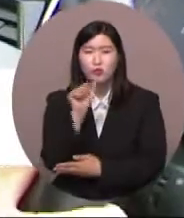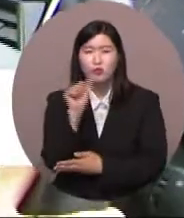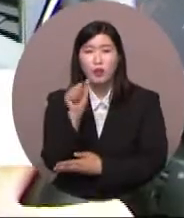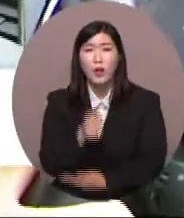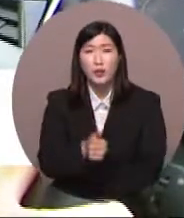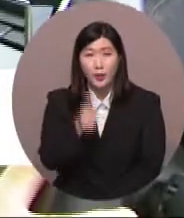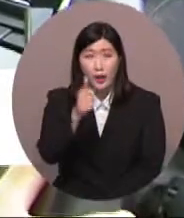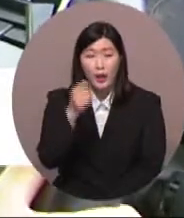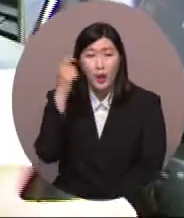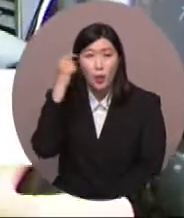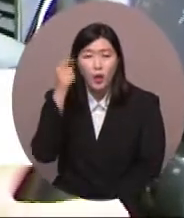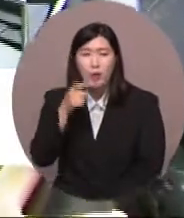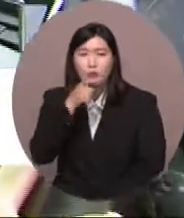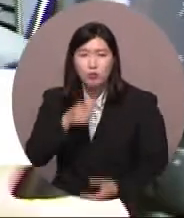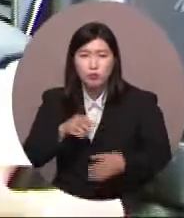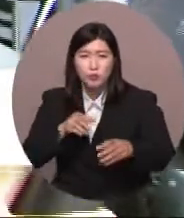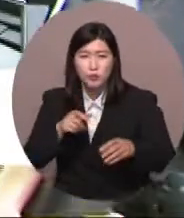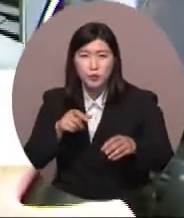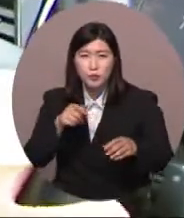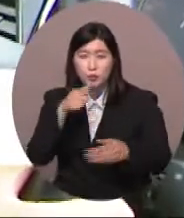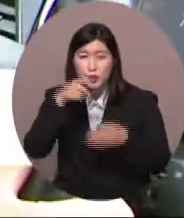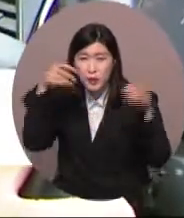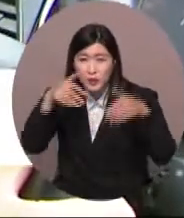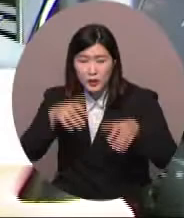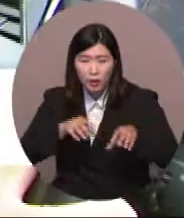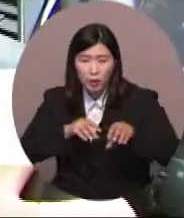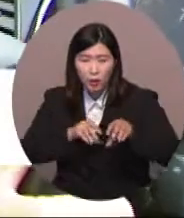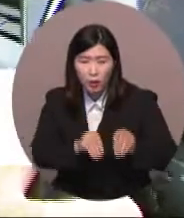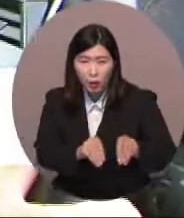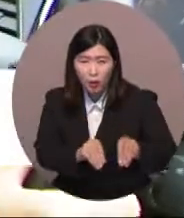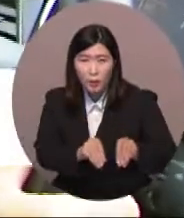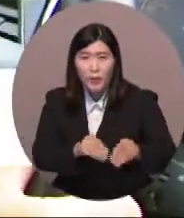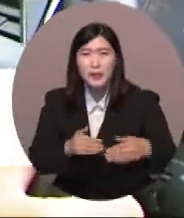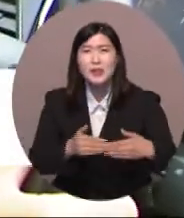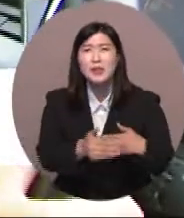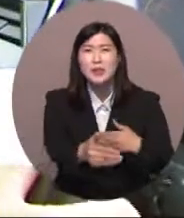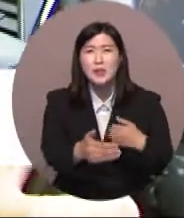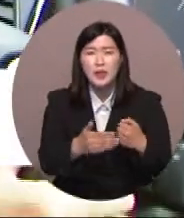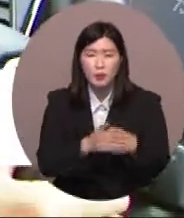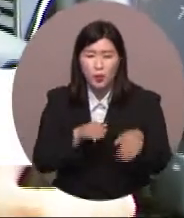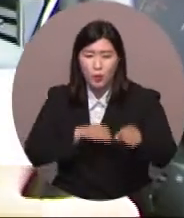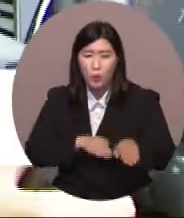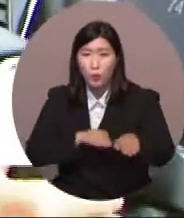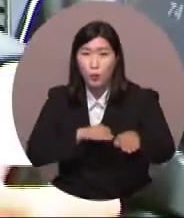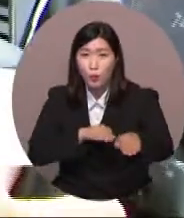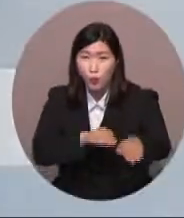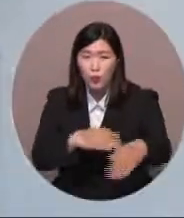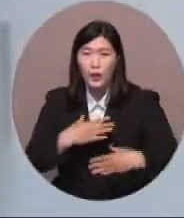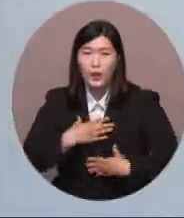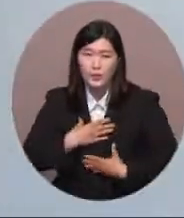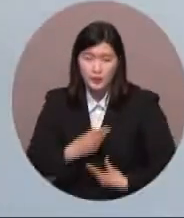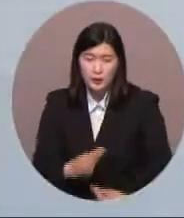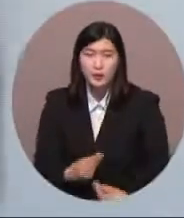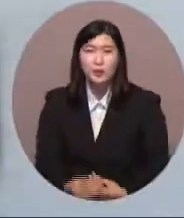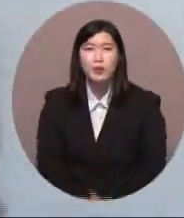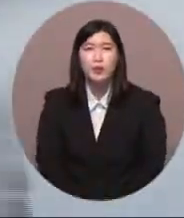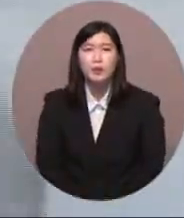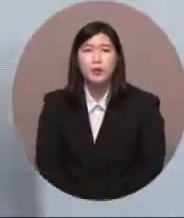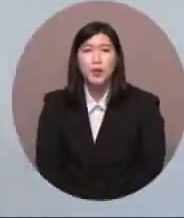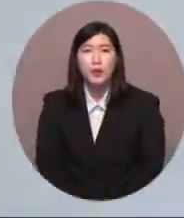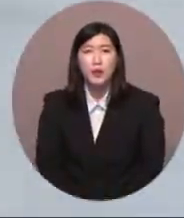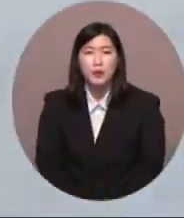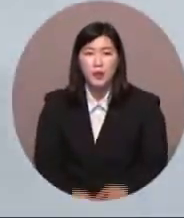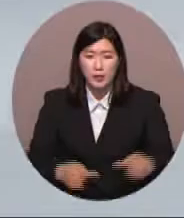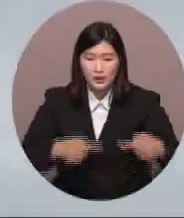제동거리가 50% 이상까지 증가하기 때문에 앞차와의 안전거리를 충분히 확보해 주시는 게 중요합니다. 오래된